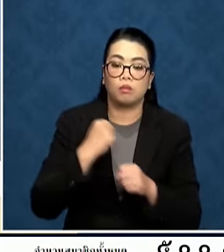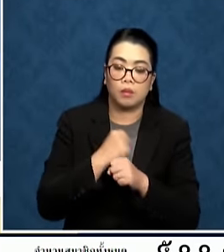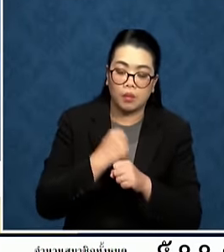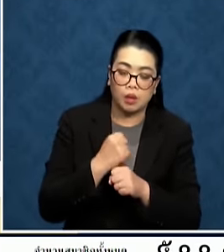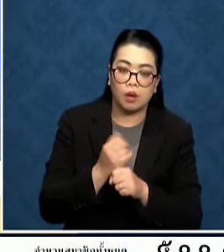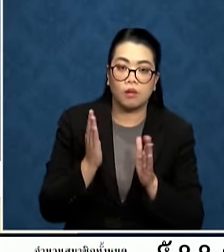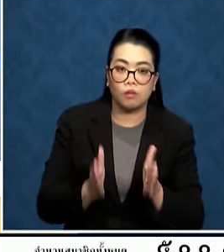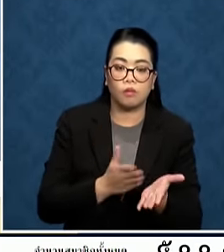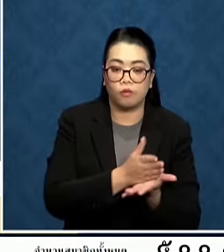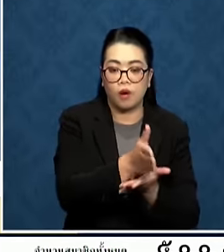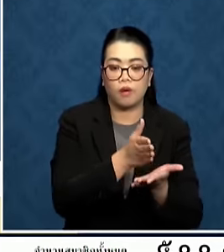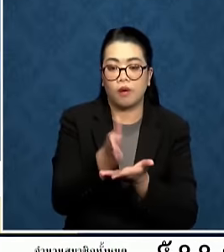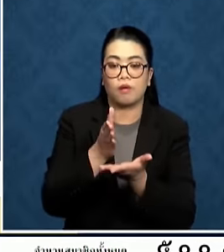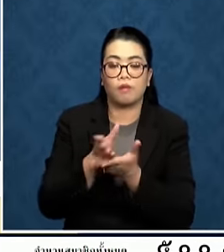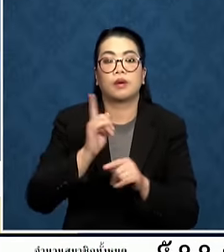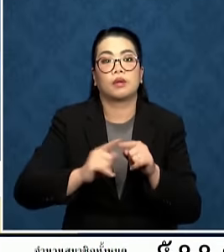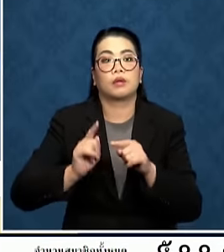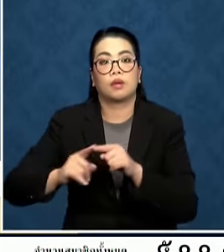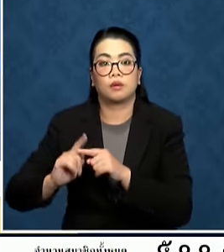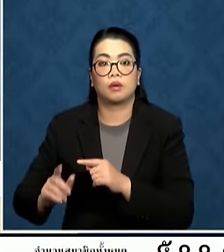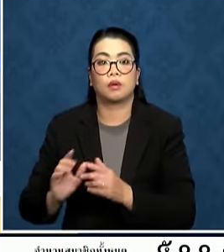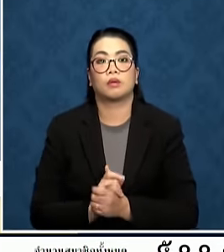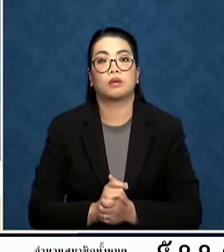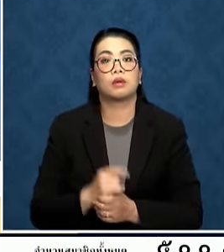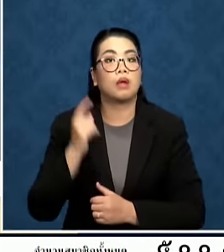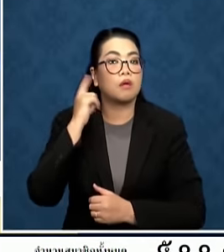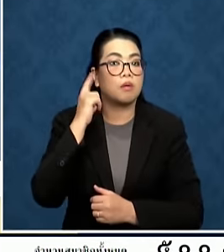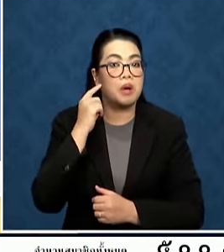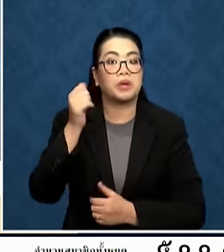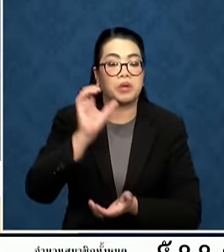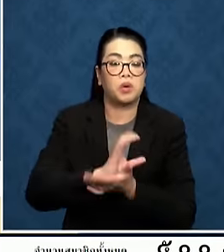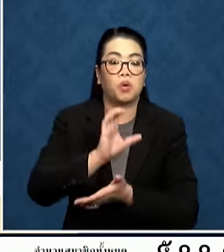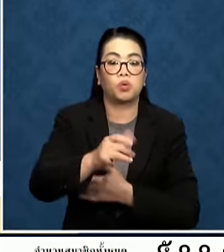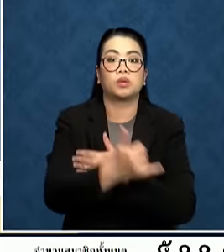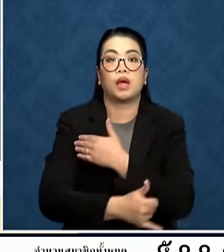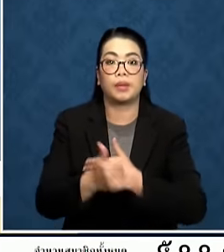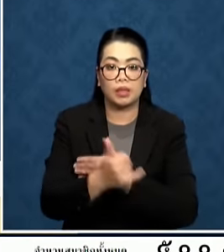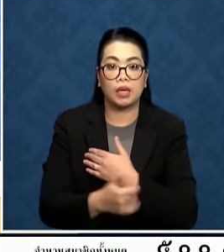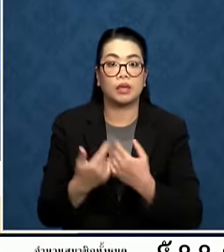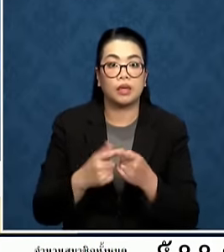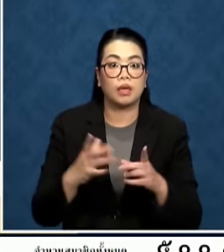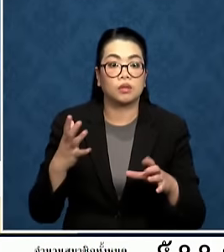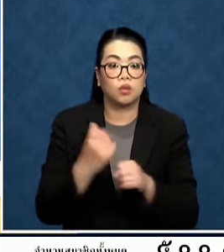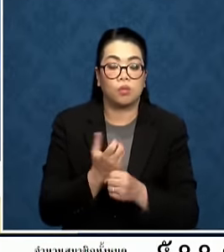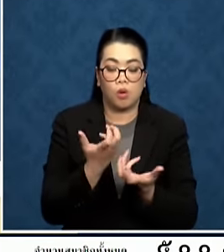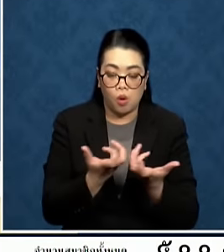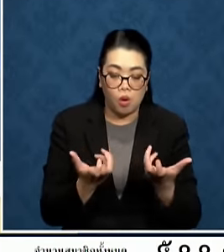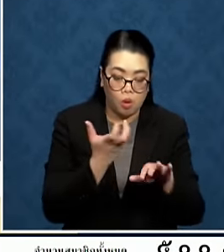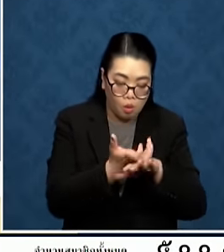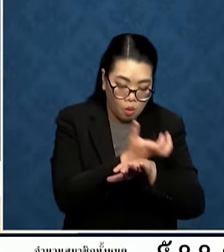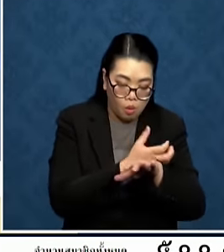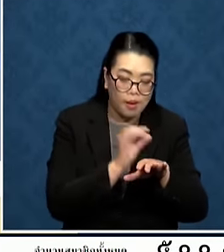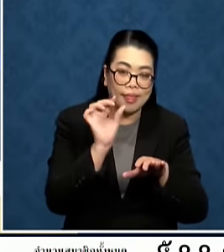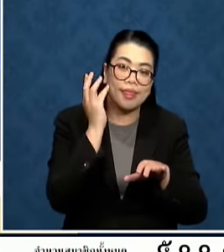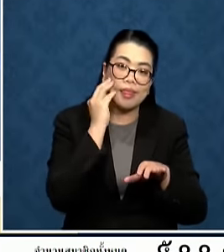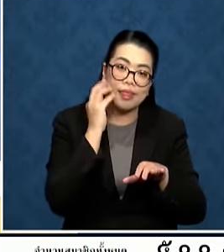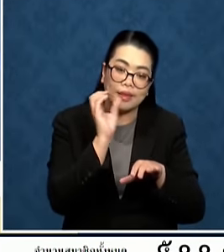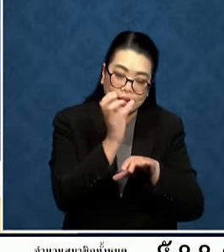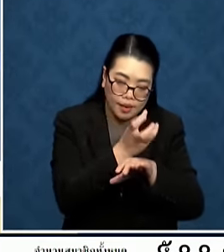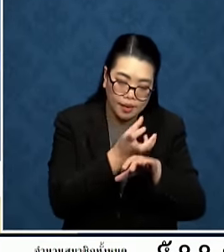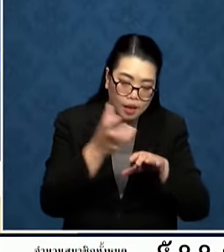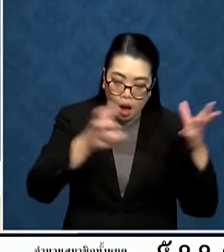ครับนั่นหมายความว่าอะไรฟังเผินๆอาจจะดีมีการลงทุนจากต่างประเทศแต่ชิ้นส่วนวัตถุดิบชิ้นเล็กชิ้นน้อย